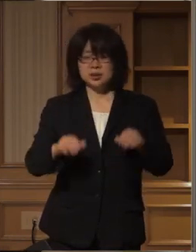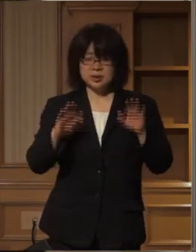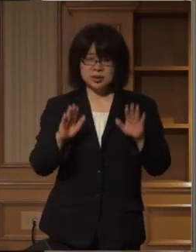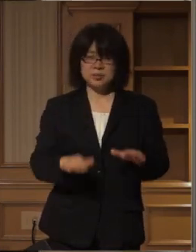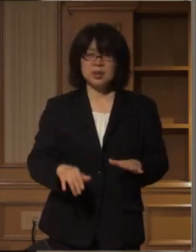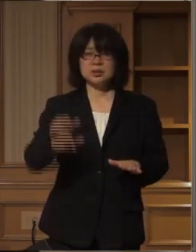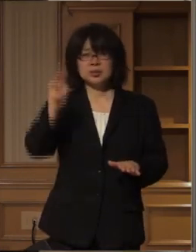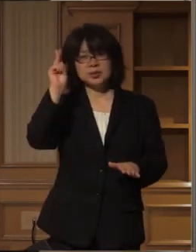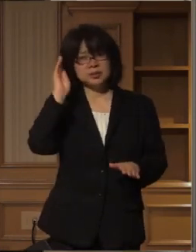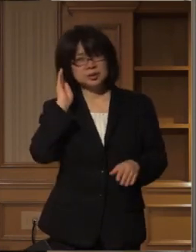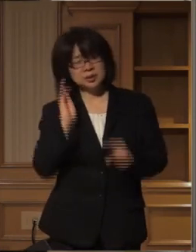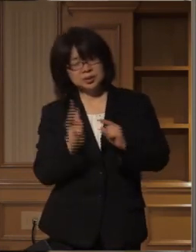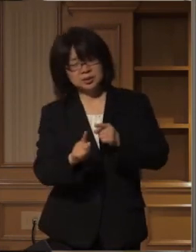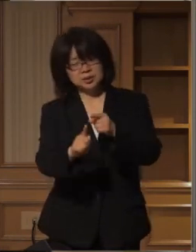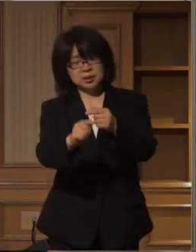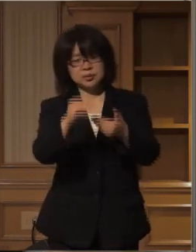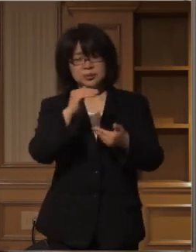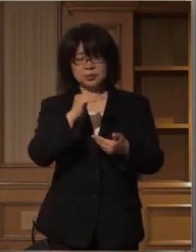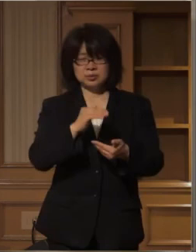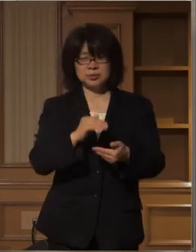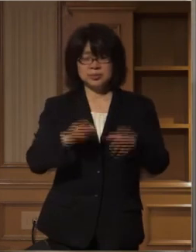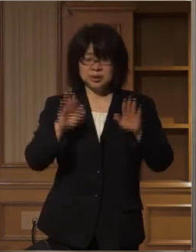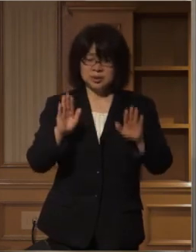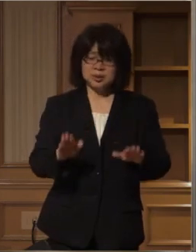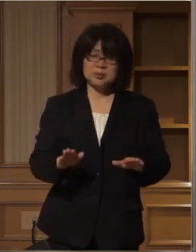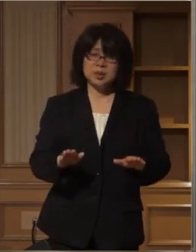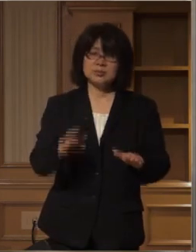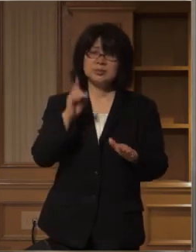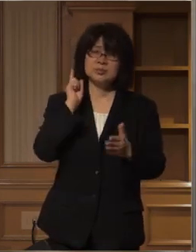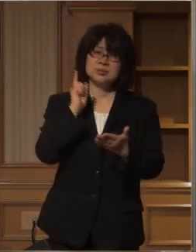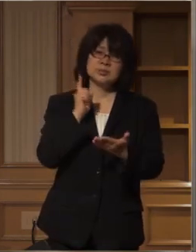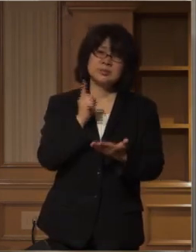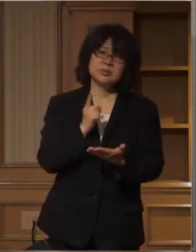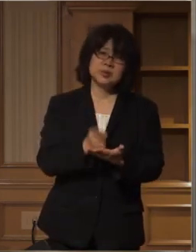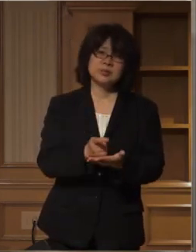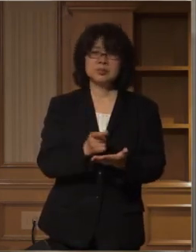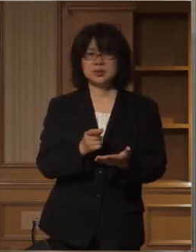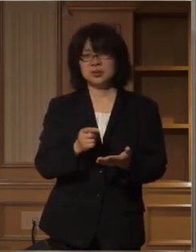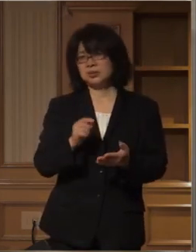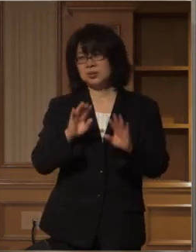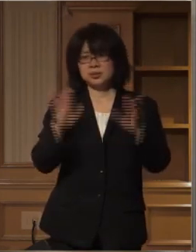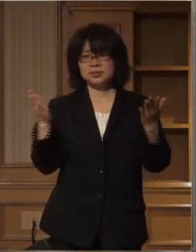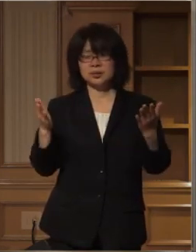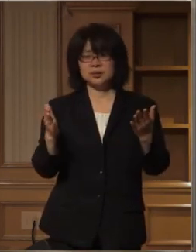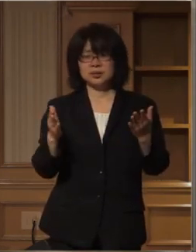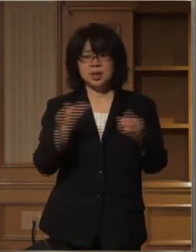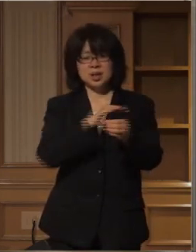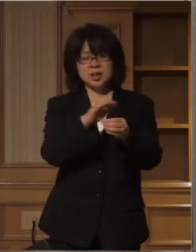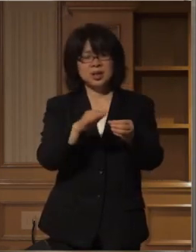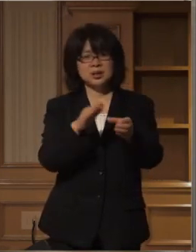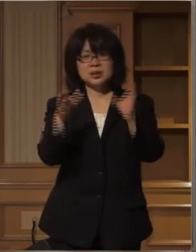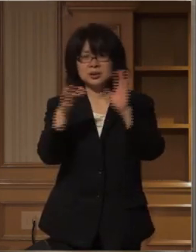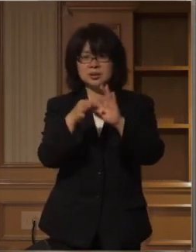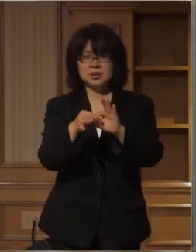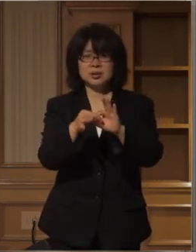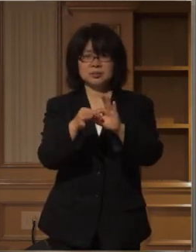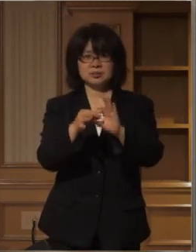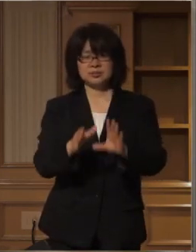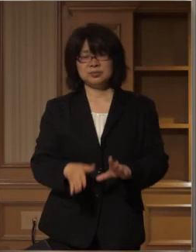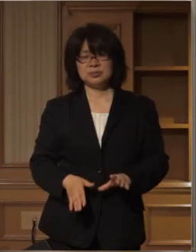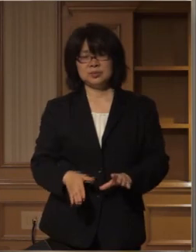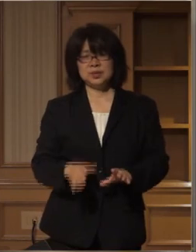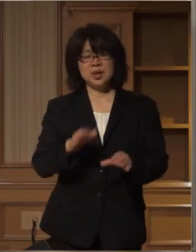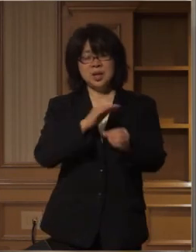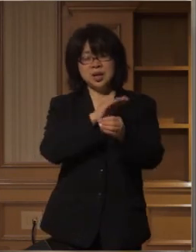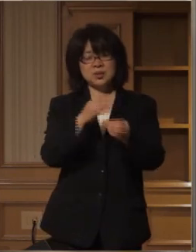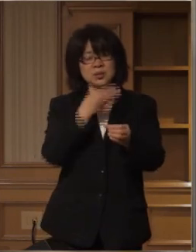に関わっていくということですね。そこに関わる祝福にもつながっていくということは語られてますけれども、私たちは